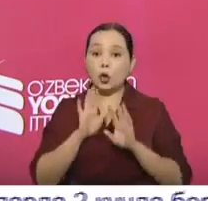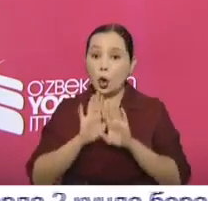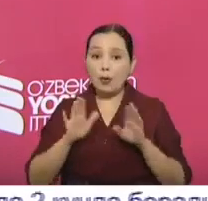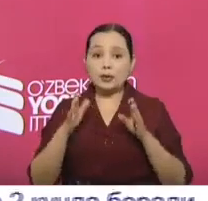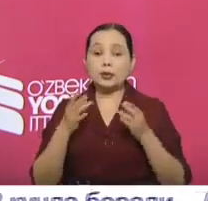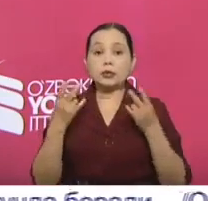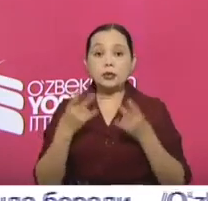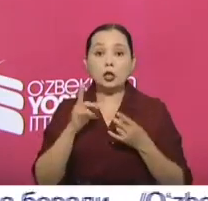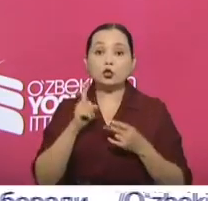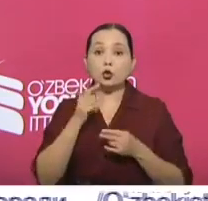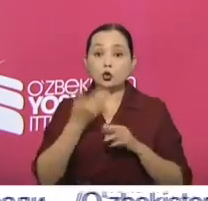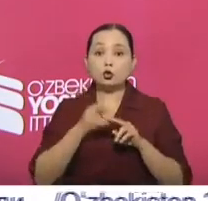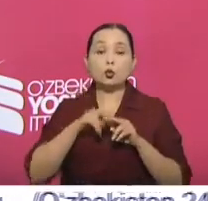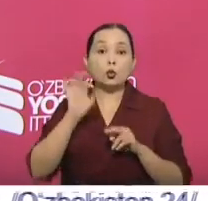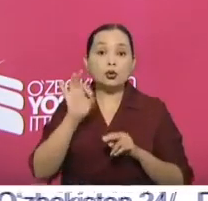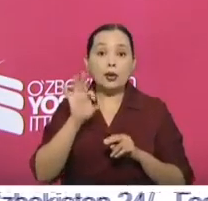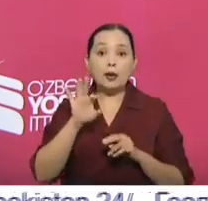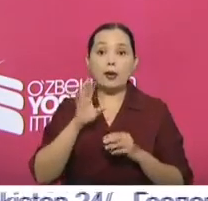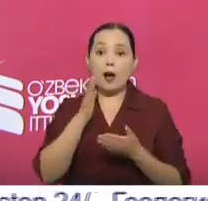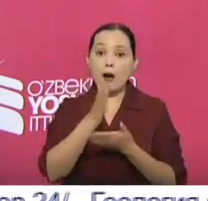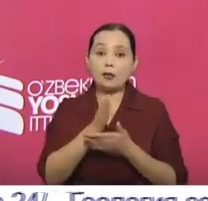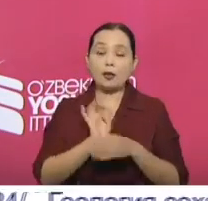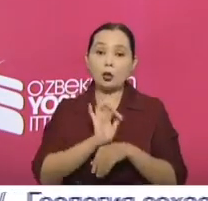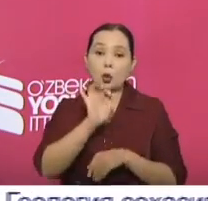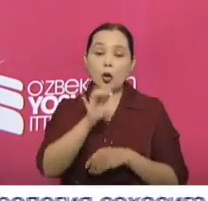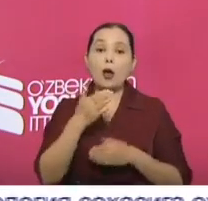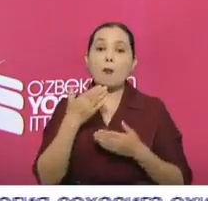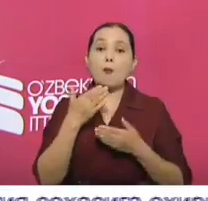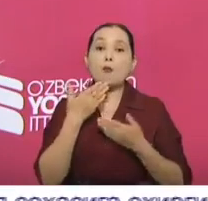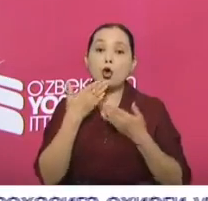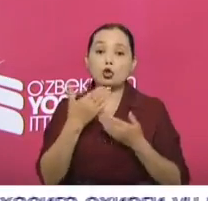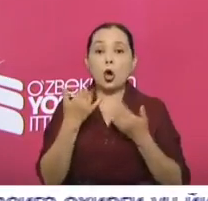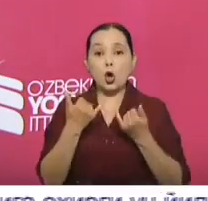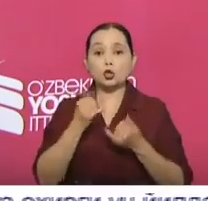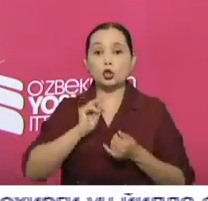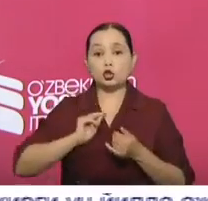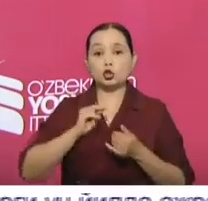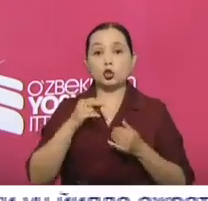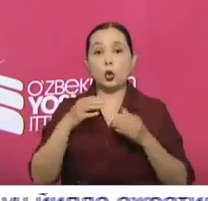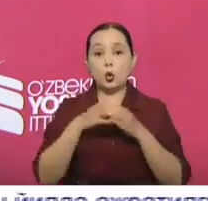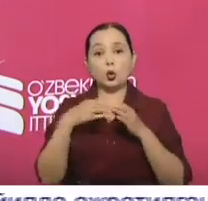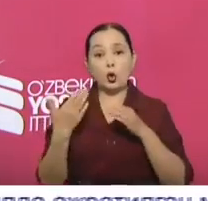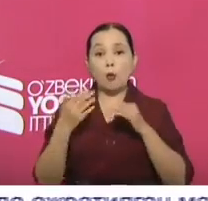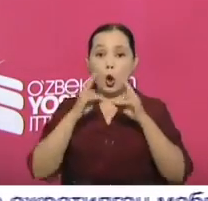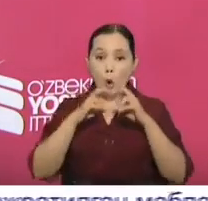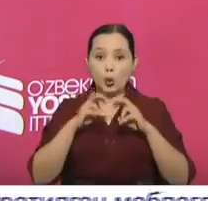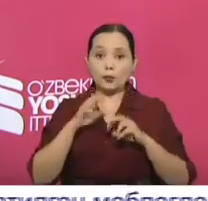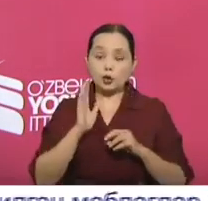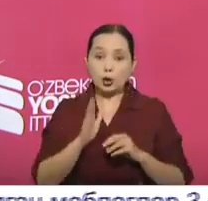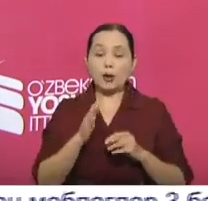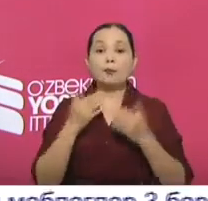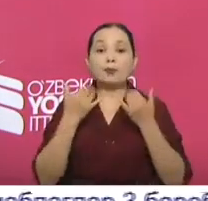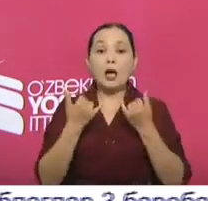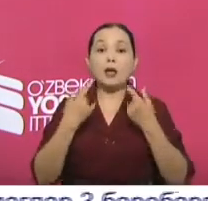chunki aynan ushbu Telegram kanaliga yuborilgan murojaatingiz hozir ishchi guruh tomonidan ko'rib chiqilyapti.